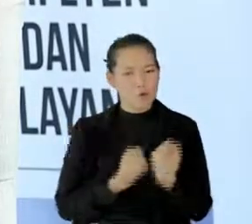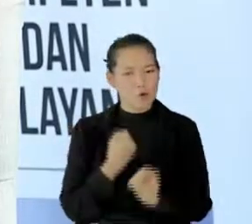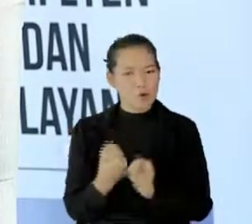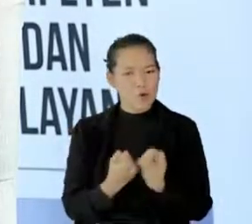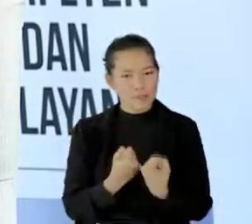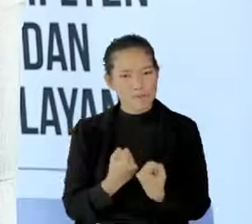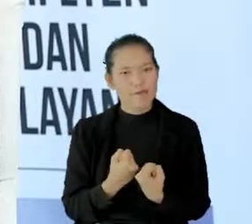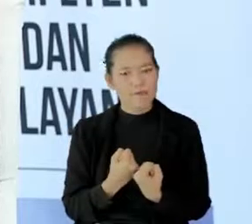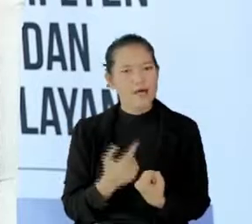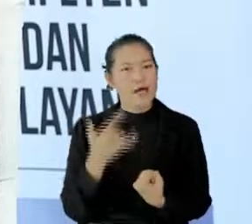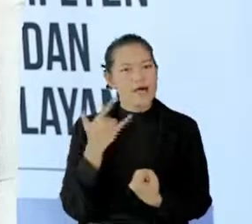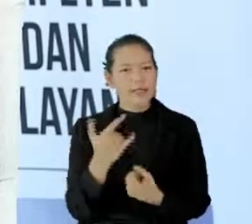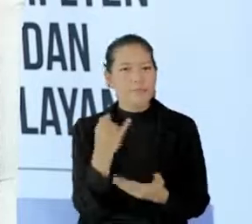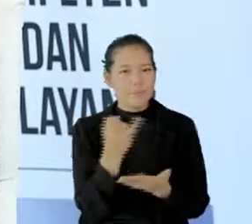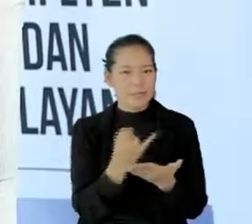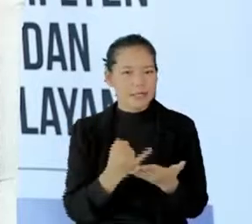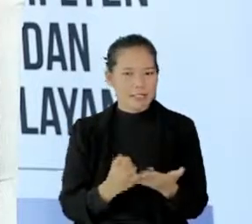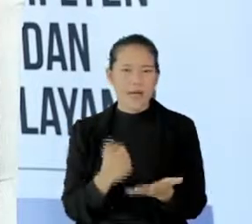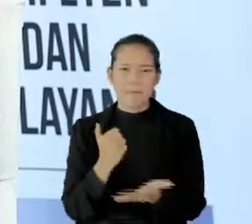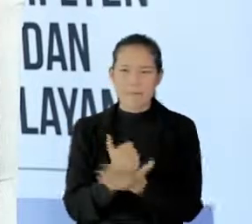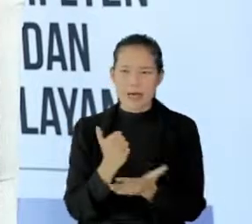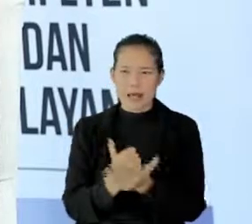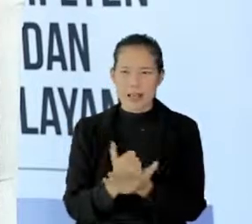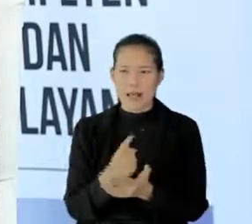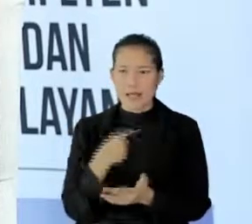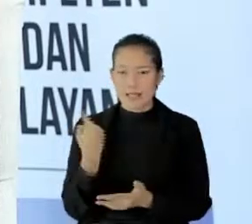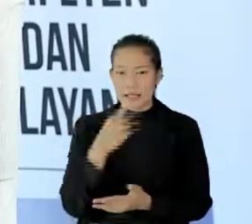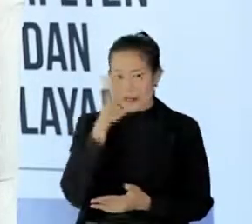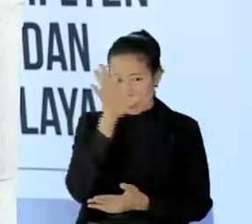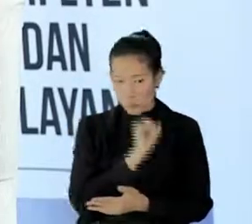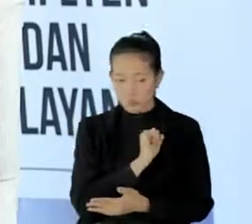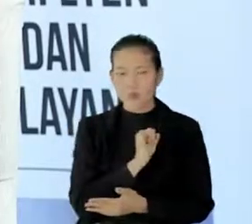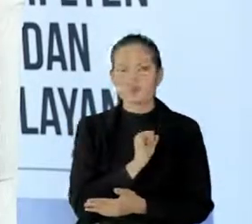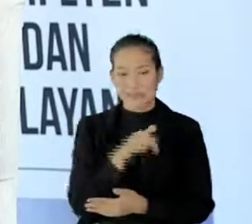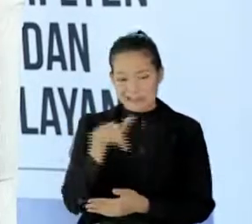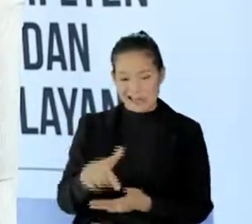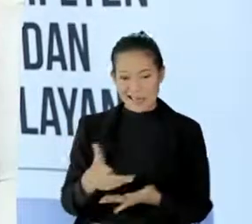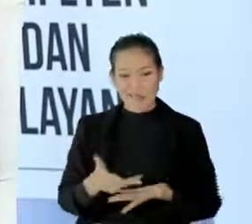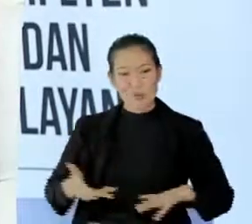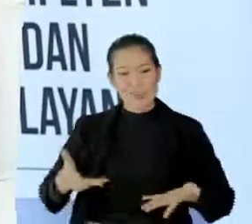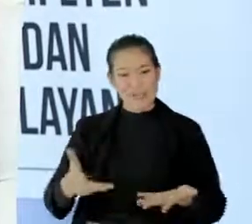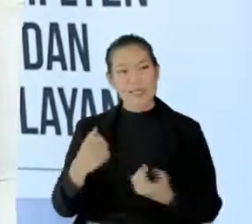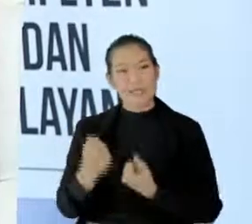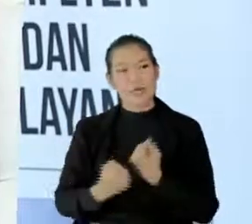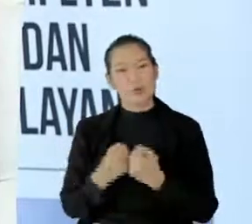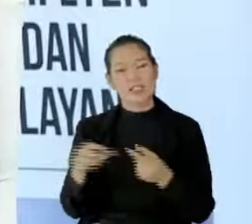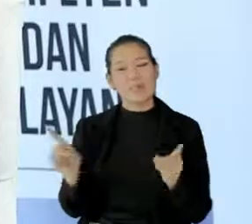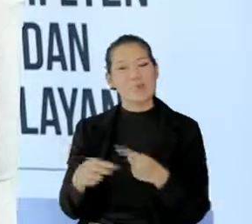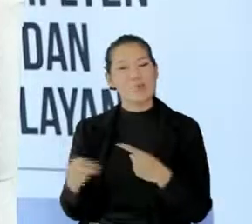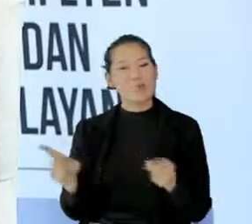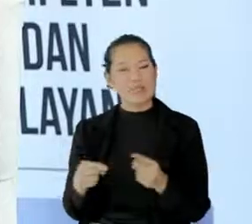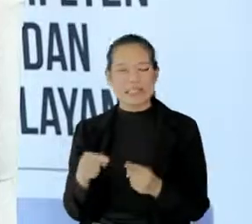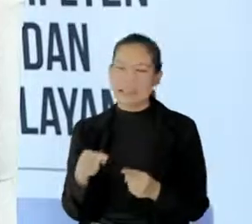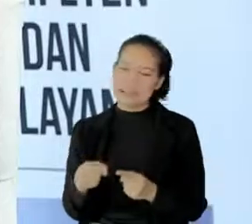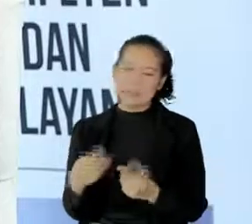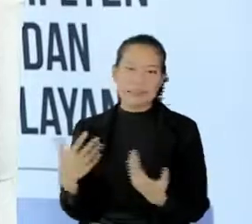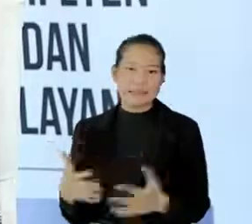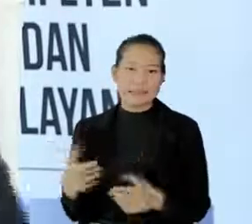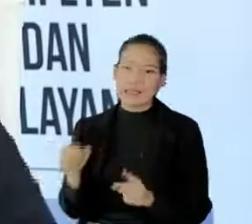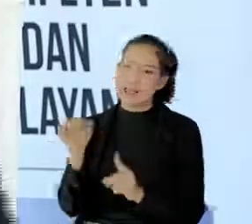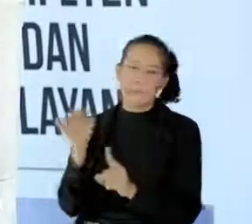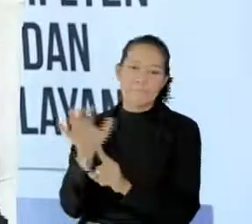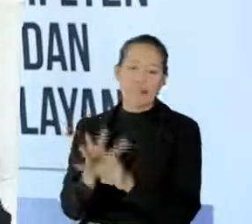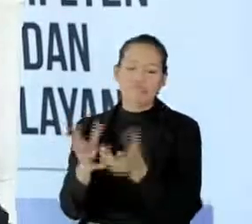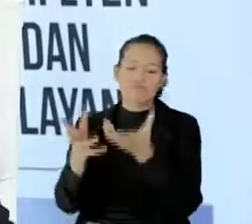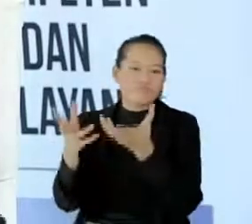produktif dan juga tetap berkarya? Padahal kan kita ketahui bersama bahwa sekarang industri musik ini termasuk yang paling